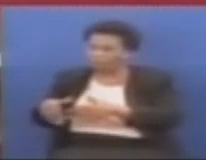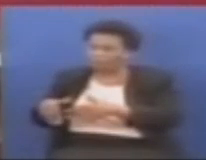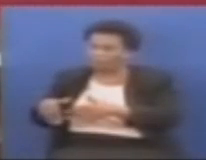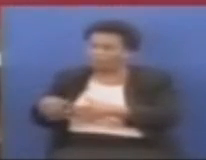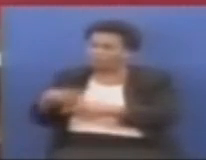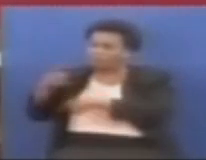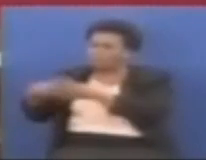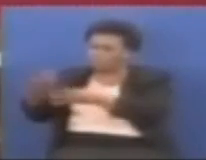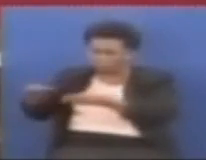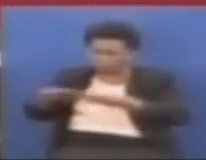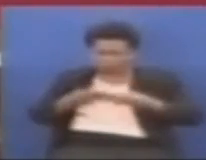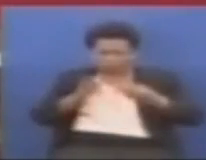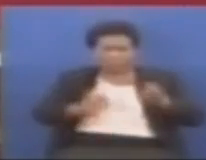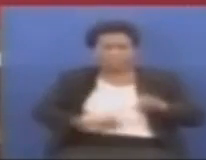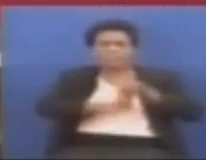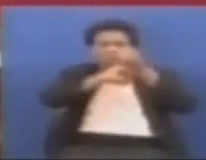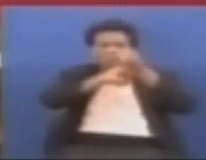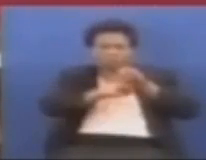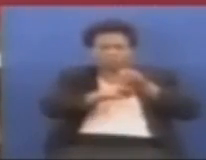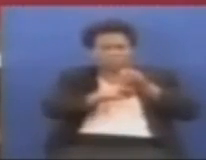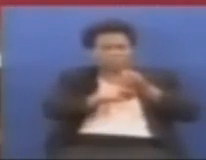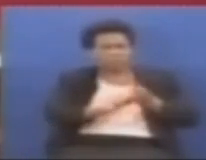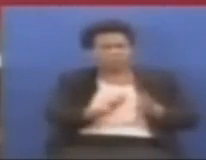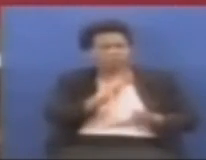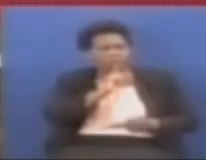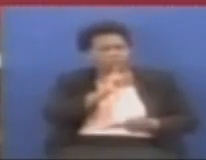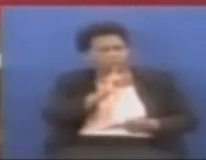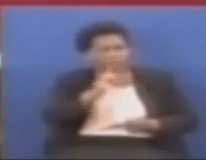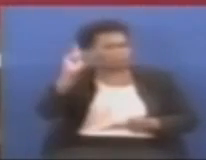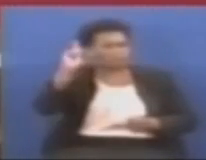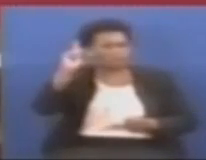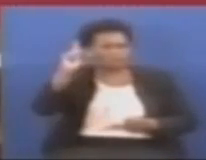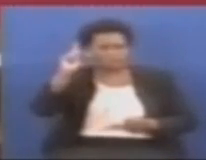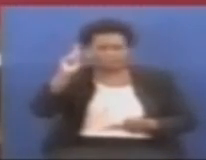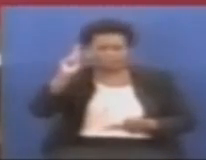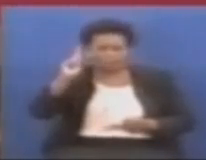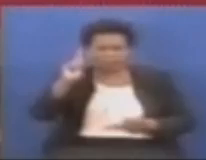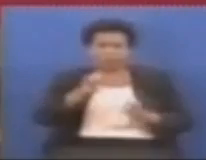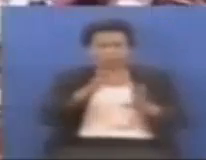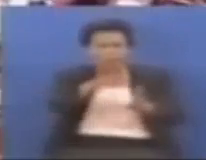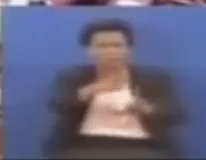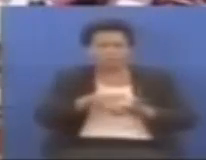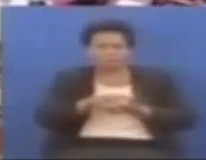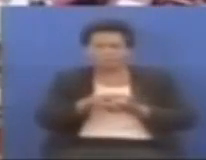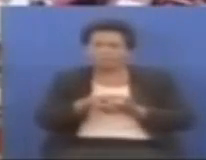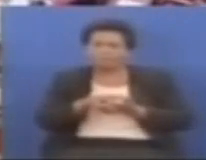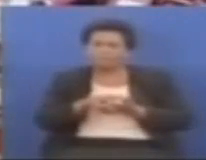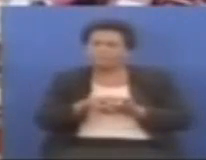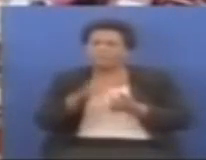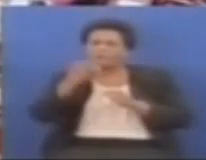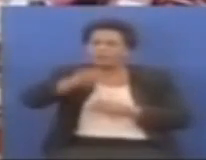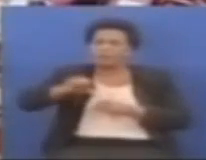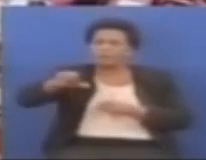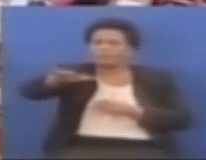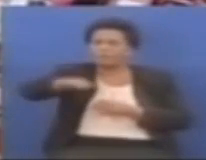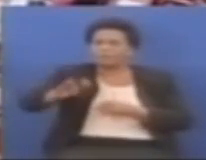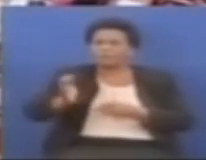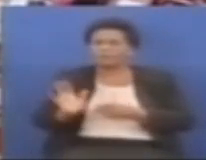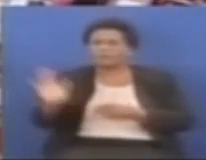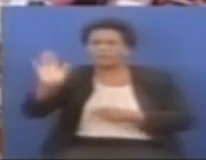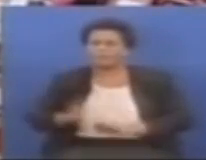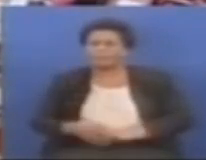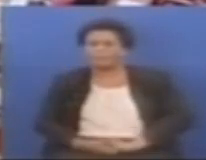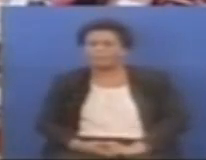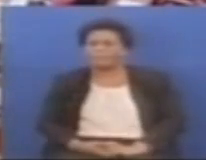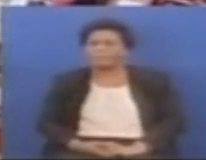Imeanzisha kikosi kazi cha kitaifa Multi Agency Task Team ambacho kinafanya kazi ya kudhibiti